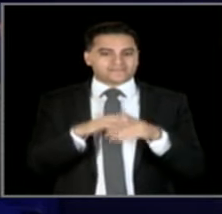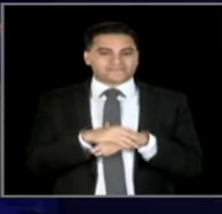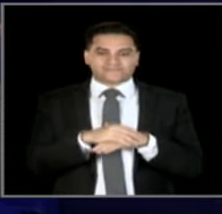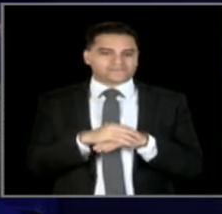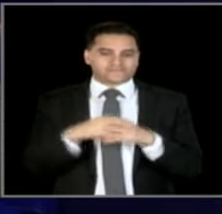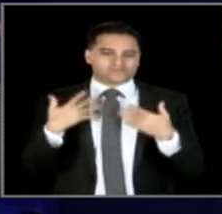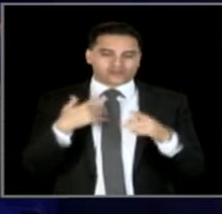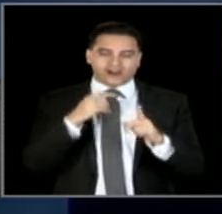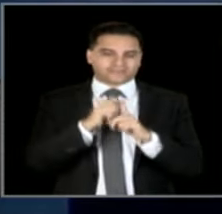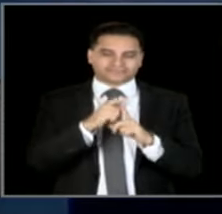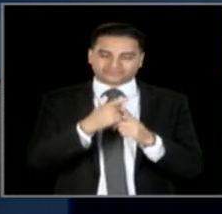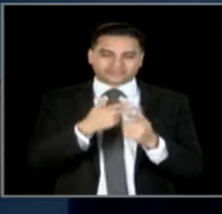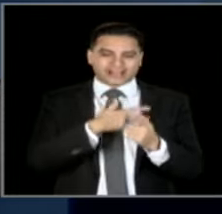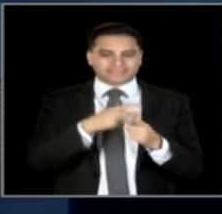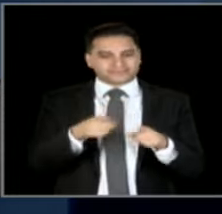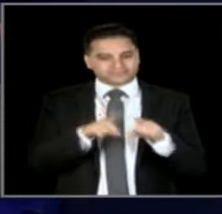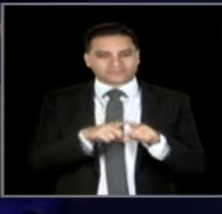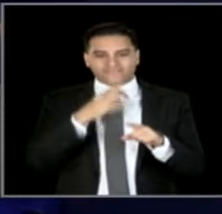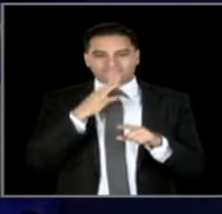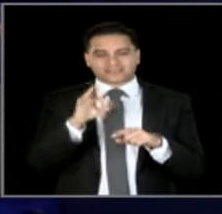مش قادر ألومك، لأن الاسم ممكن يدي